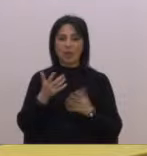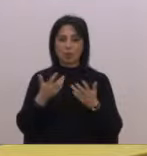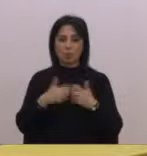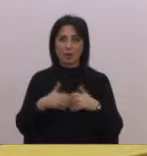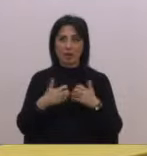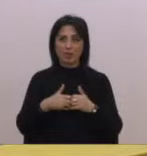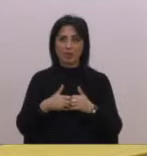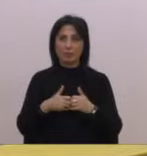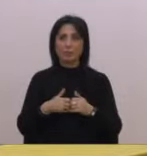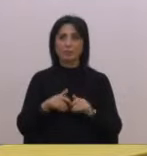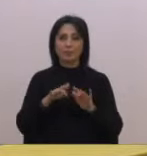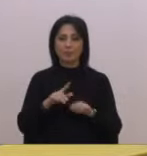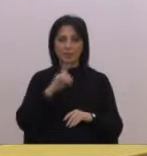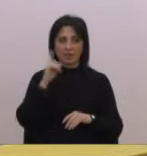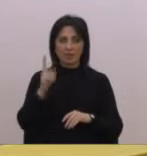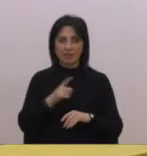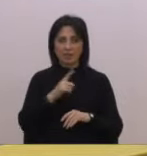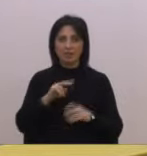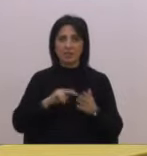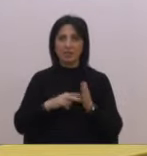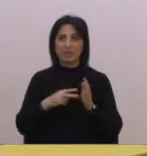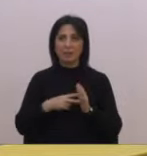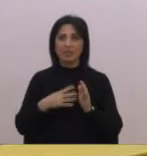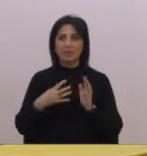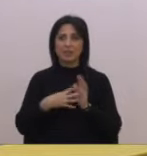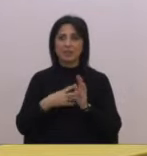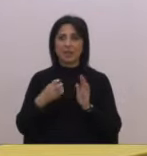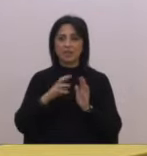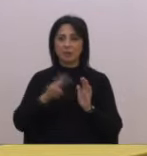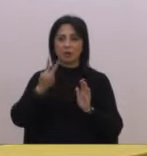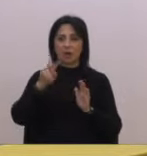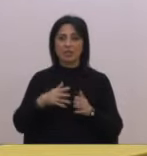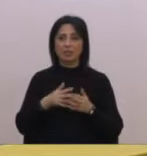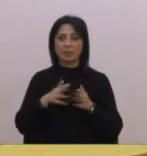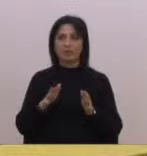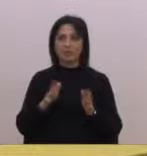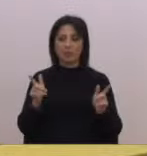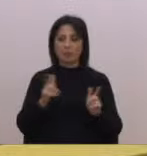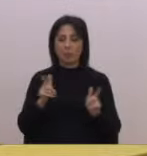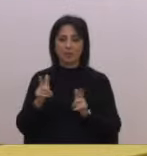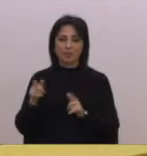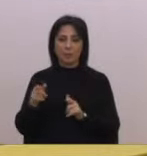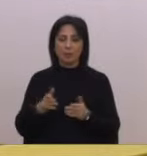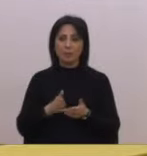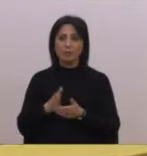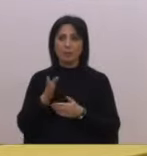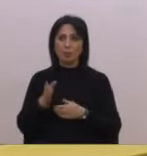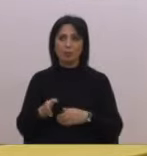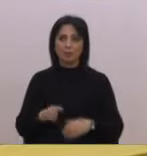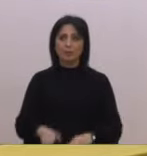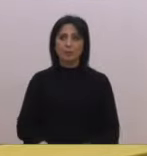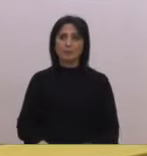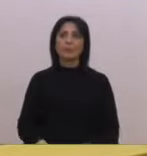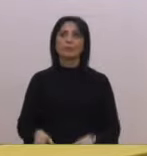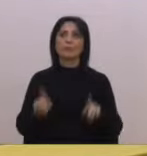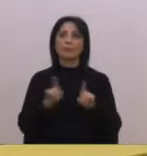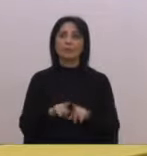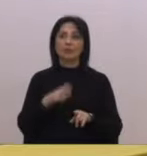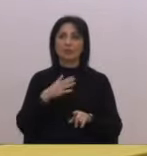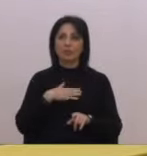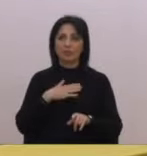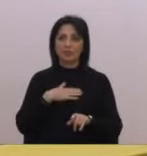მექანიზმებს. მიმდინარე წელს დაგეგმილია 900 მილიონ ლარზე მეტის მობილიზება ამ მიმართულებით. Ასევე